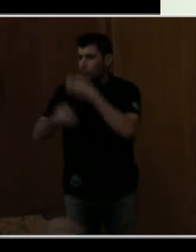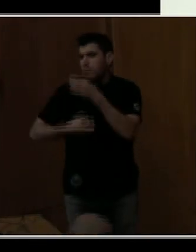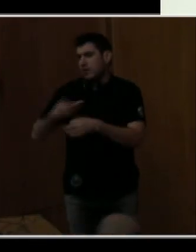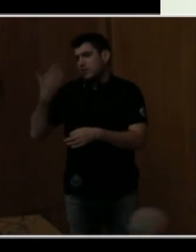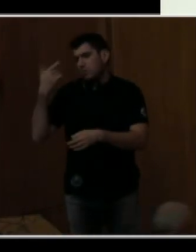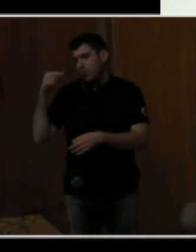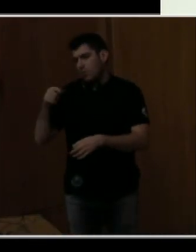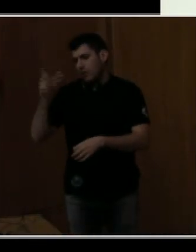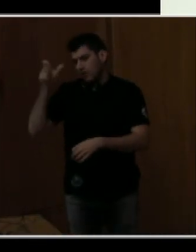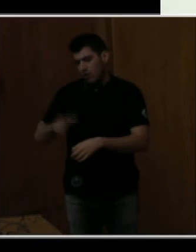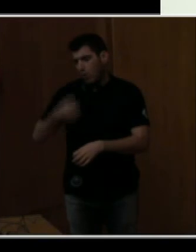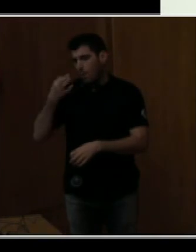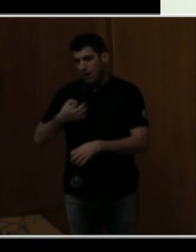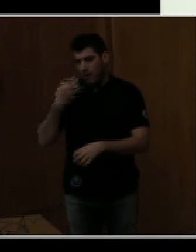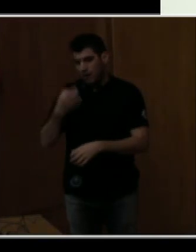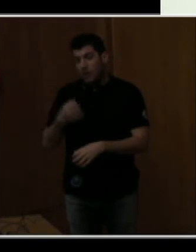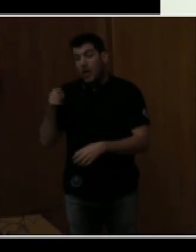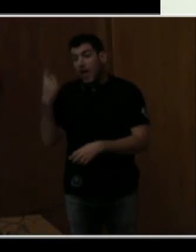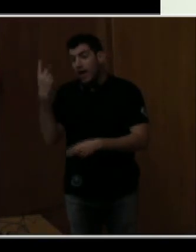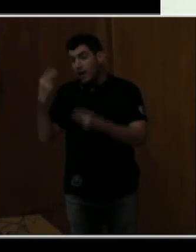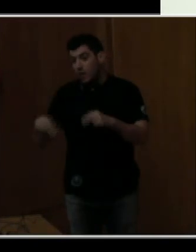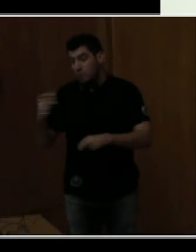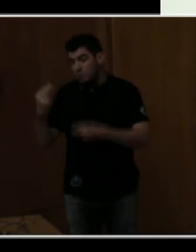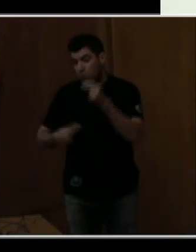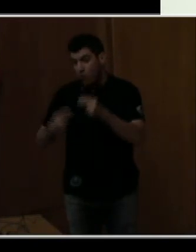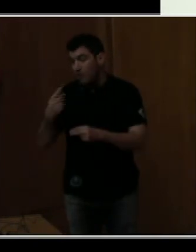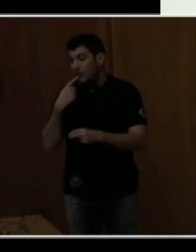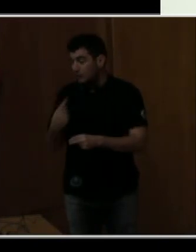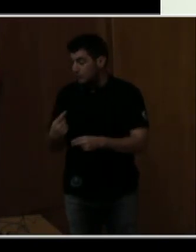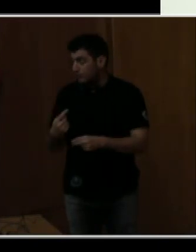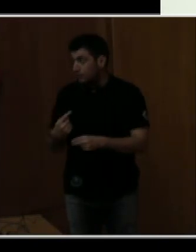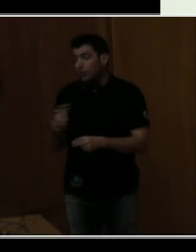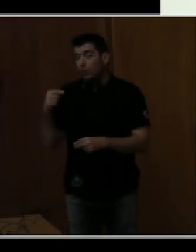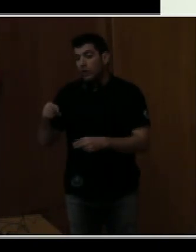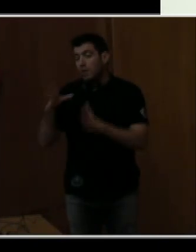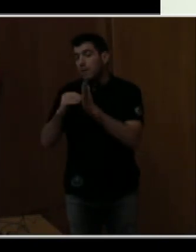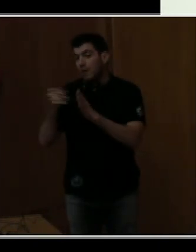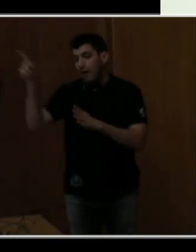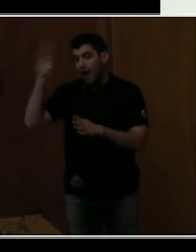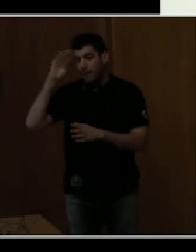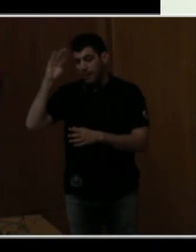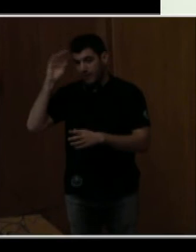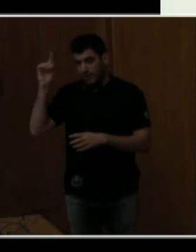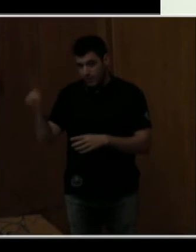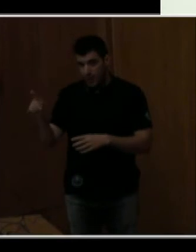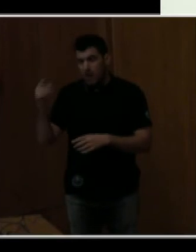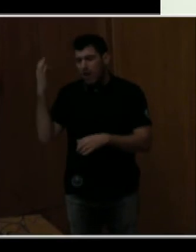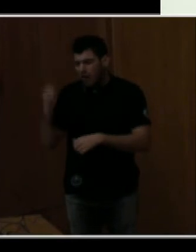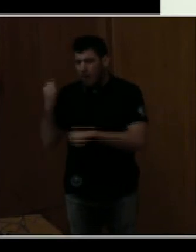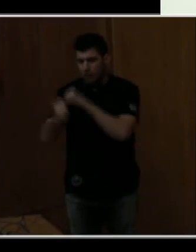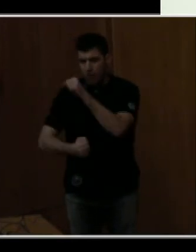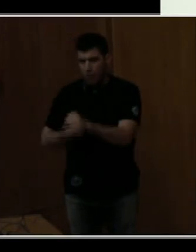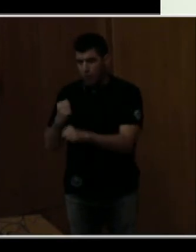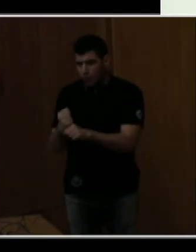του προβλήματος, να σας πω ότι για τη λειτουργία των κέντρων δεδομένων που λειτουργούν στην Αμερική, για κάθε χρόνο